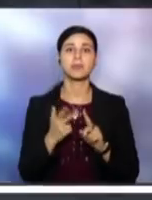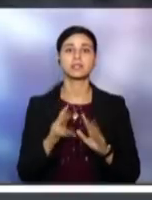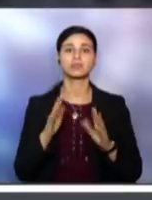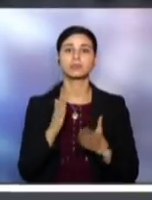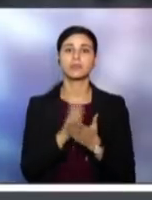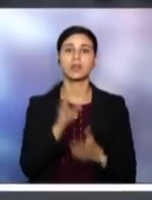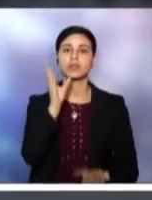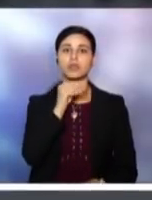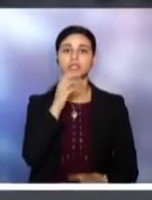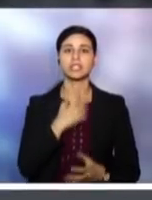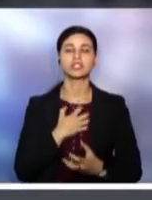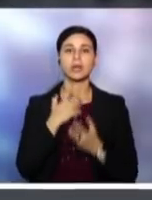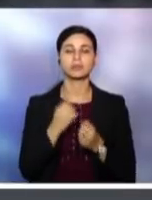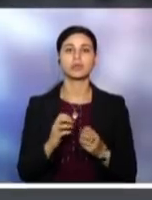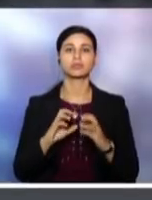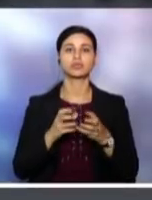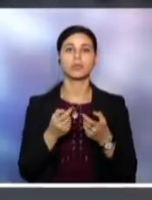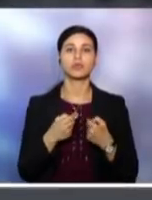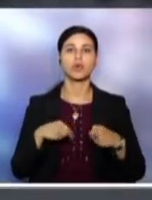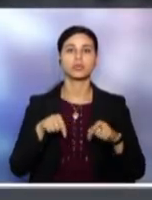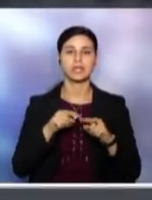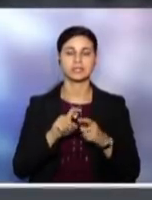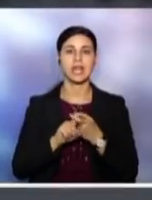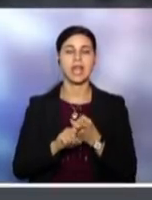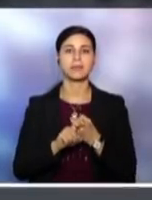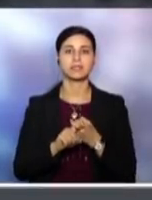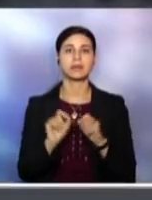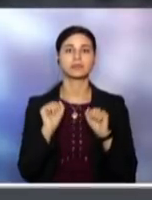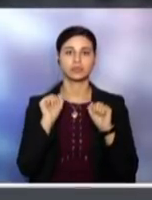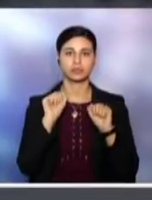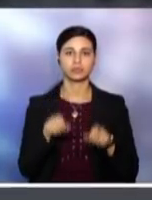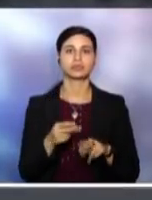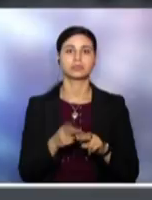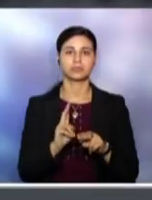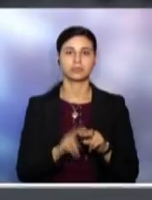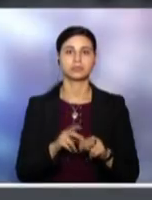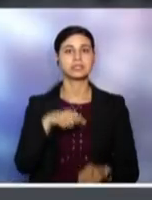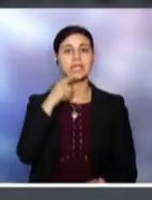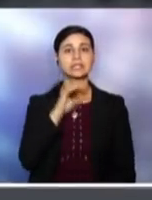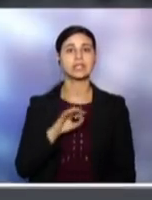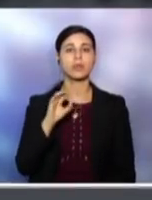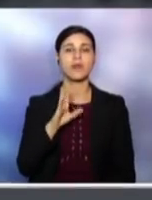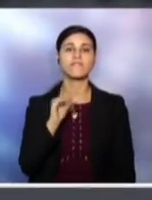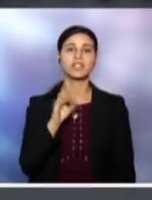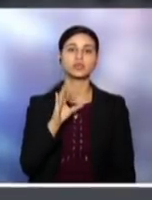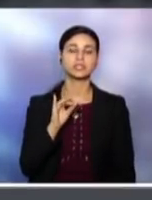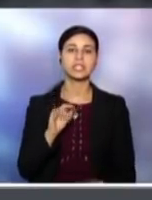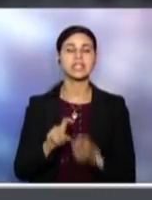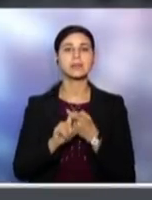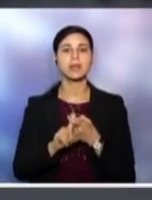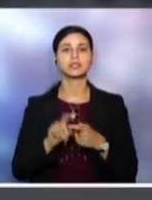შემთხვევაა, როდესაც ჯანმრთელობის მსოფლიო ორგანიზაციამ ეპიდემიის პოტენციურ საფრთხეებზე სასაუბროდ ვირუსებისა და